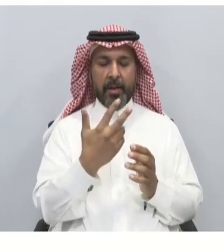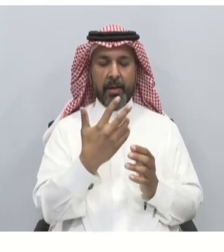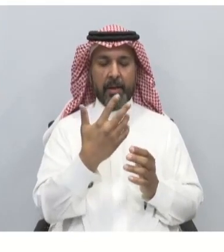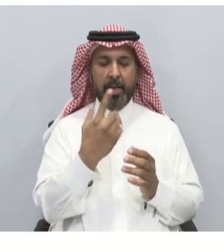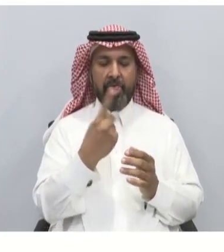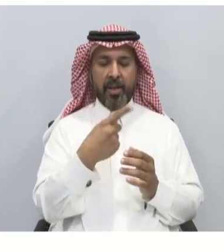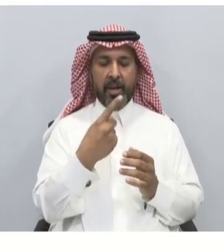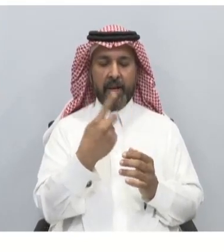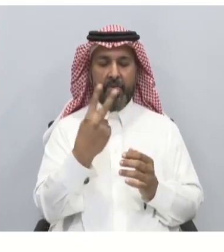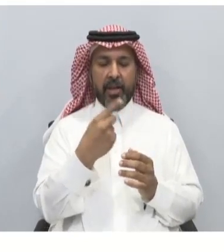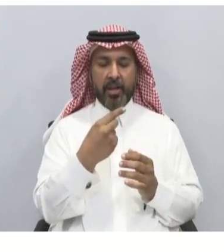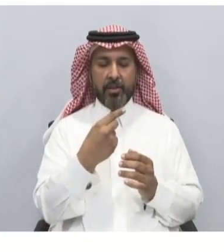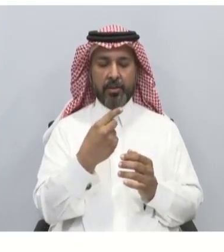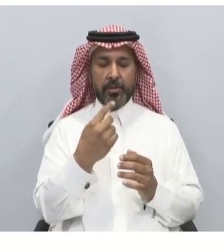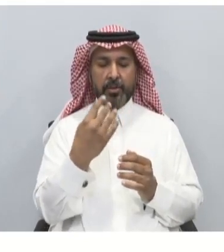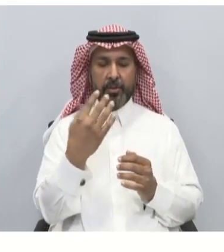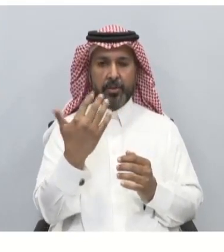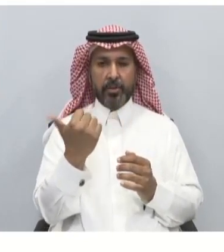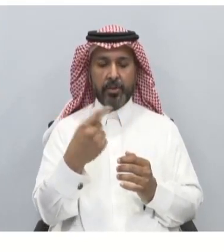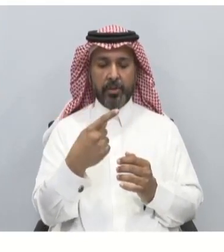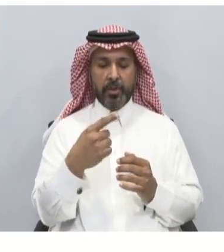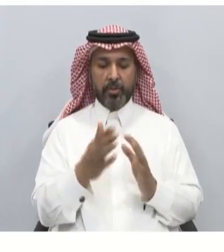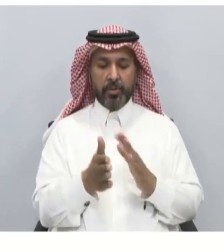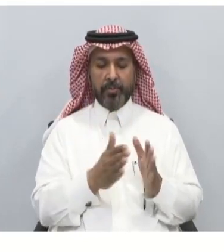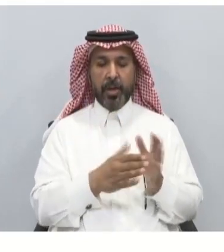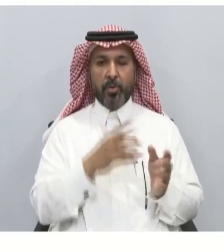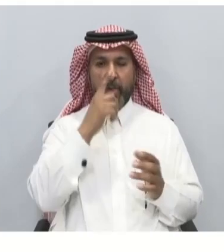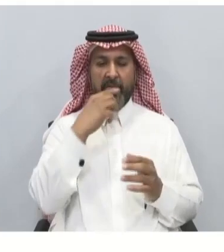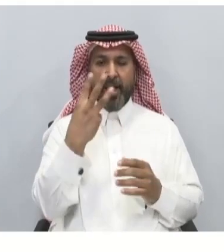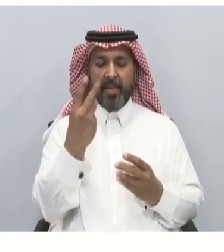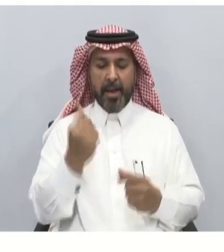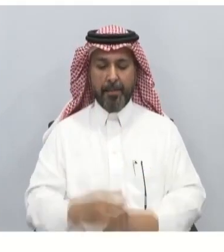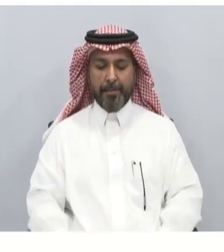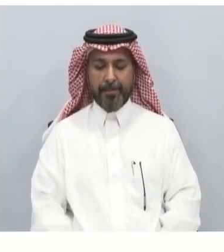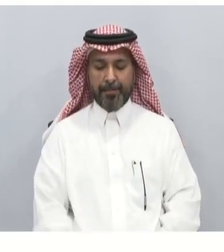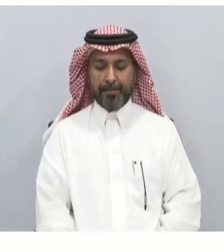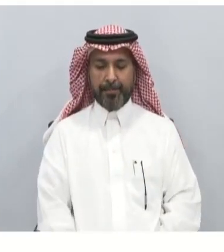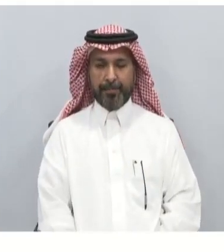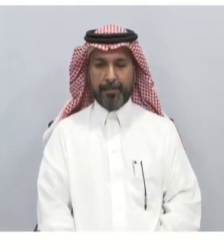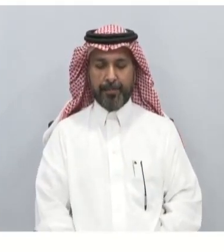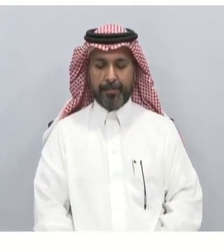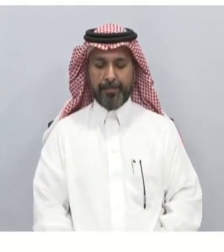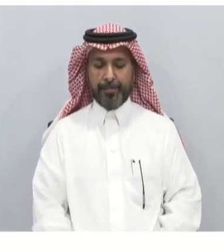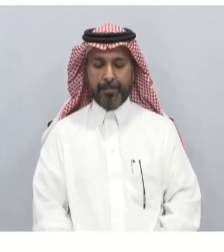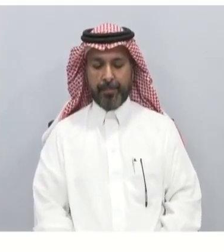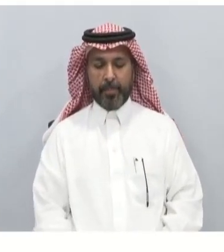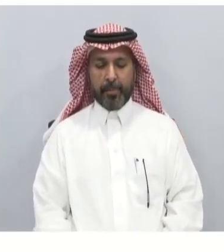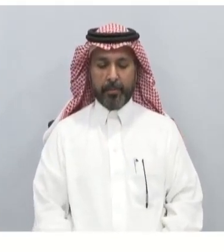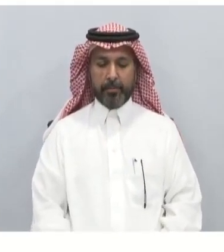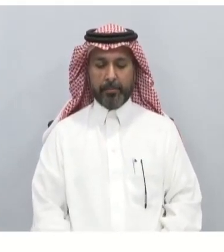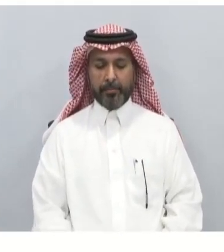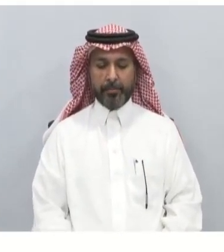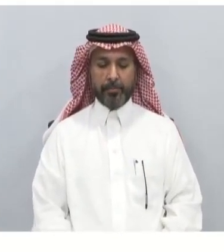هنا هذا عبارة عن محيطات مربعات، المحيط هنا راح يصير 4. لما يكون